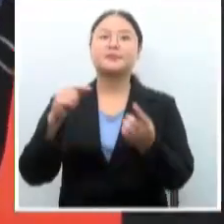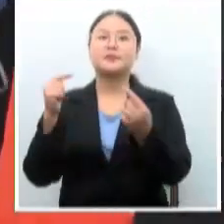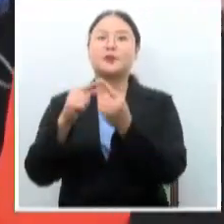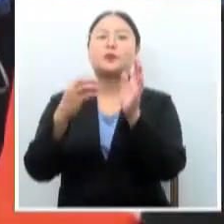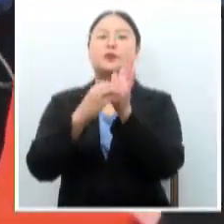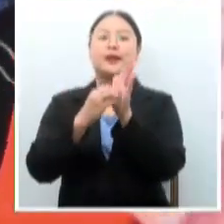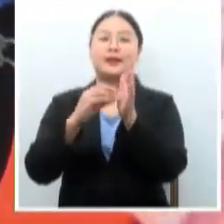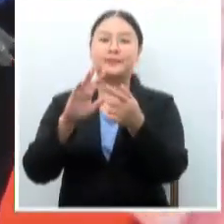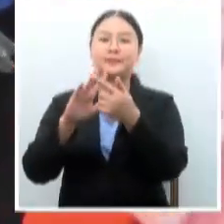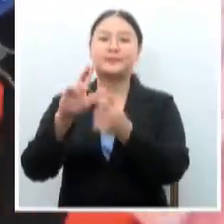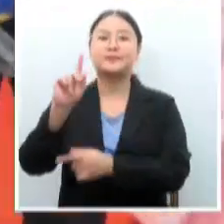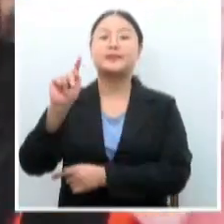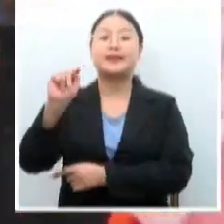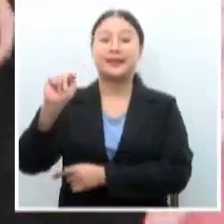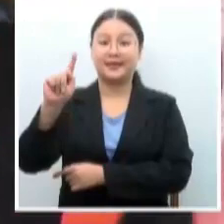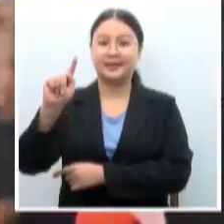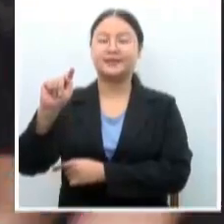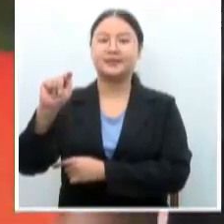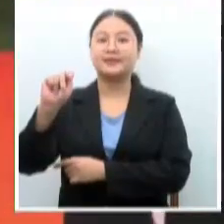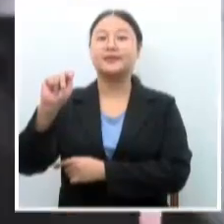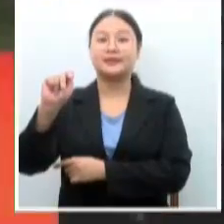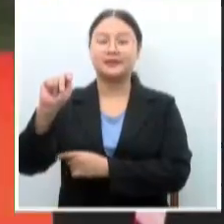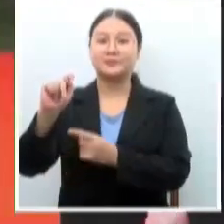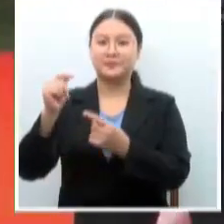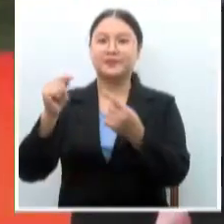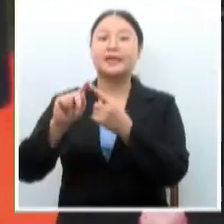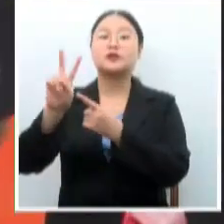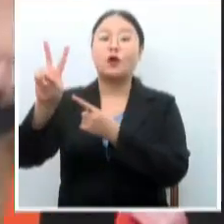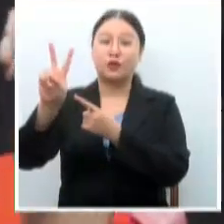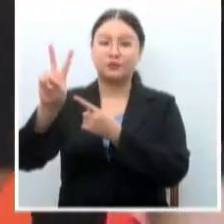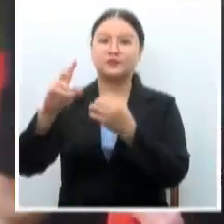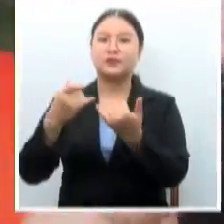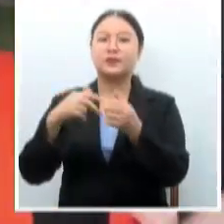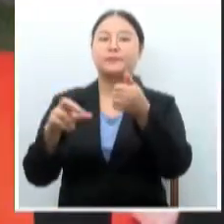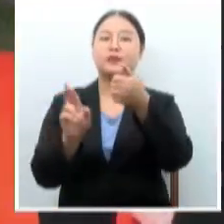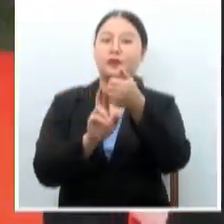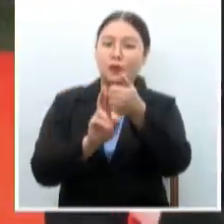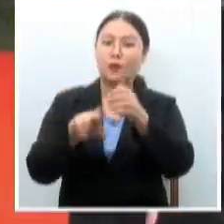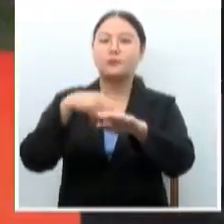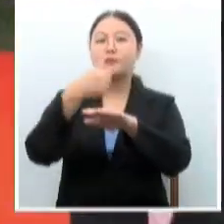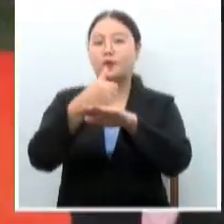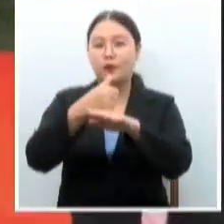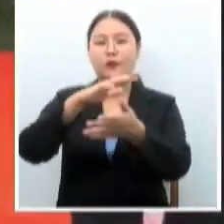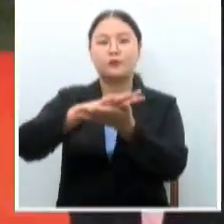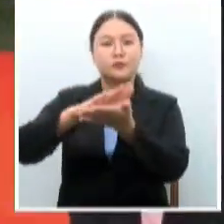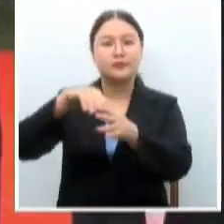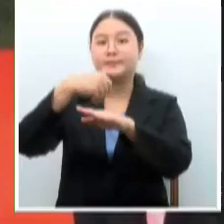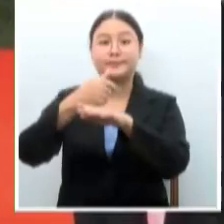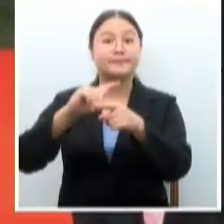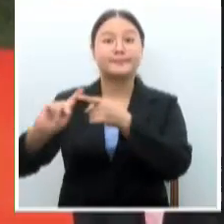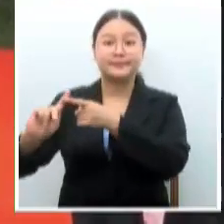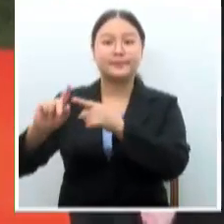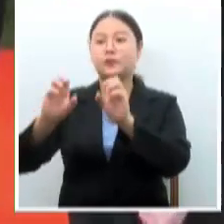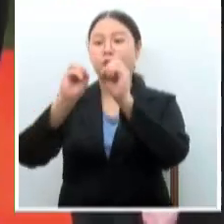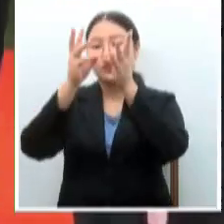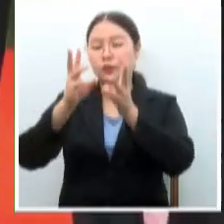ท่านรองผู้อำนวยการสำนักงานเขตพื้นที่การศึกษาท่านผู้อำนวยการ สถานศึกษานะเจ้าแล้วก็ตลอดจนถึงบุคล